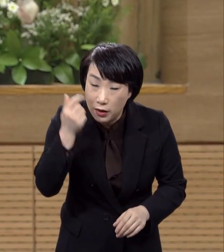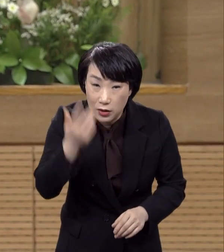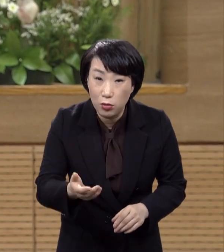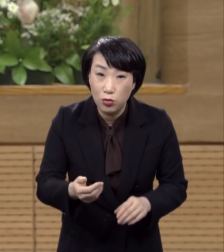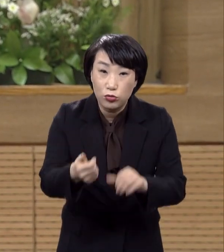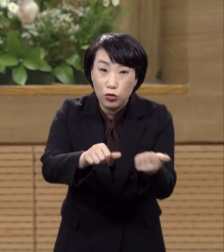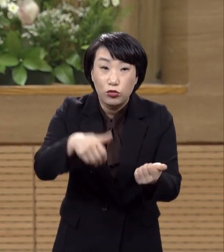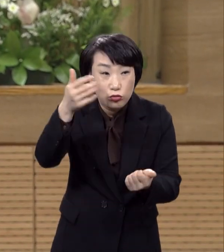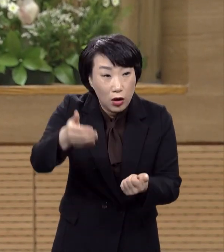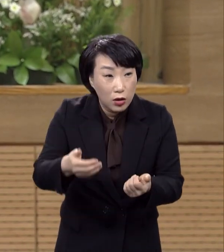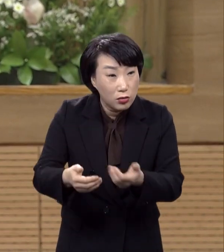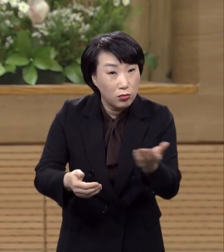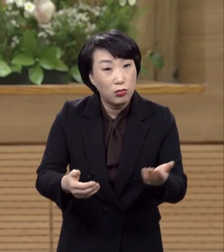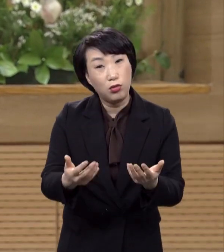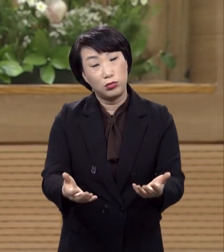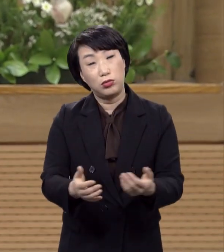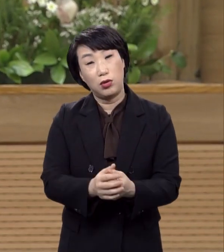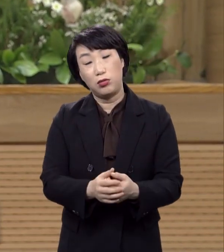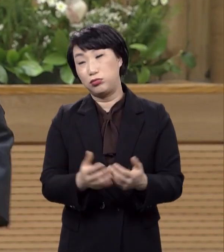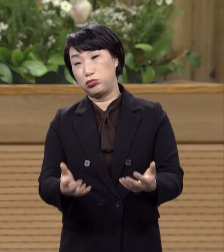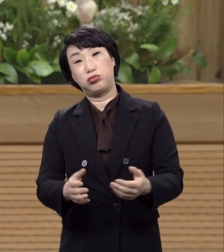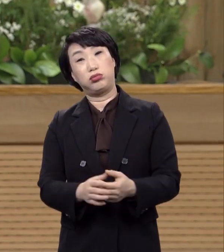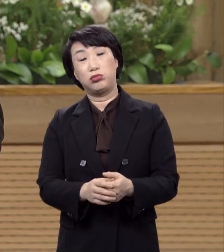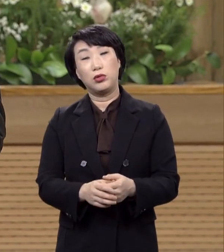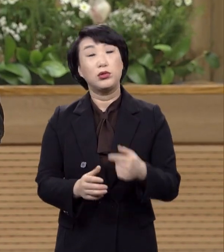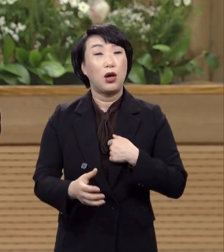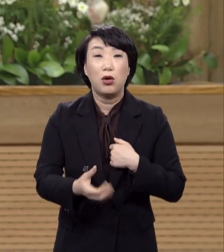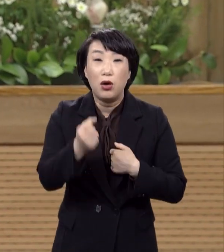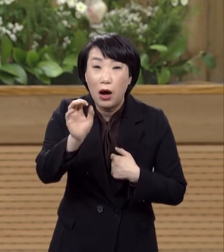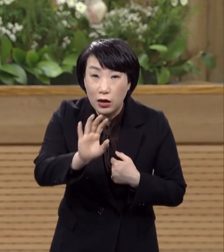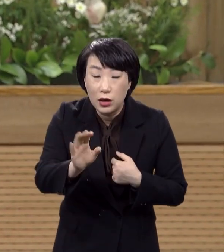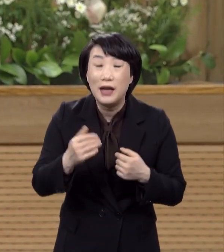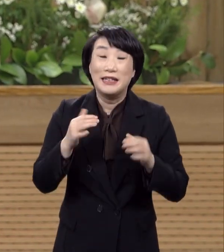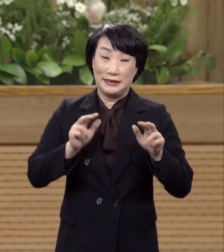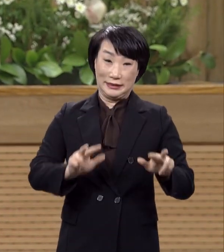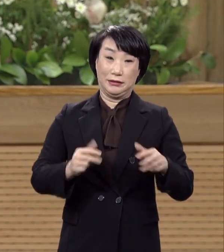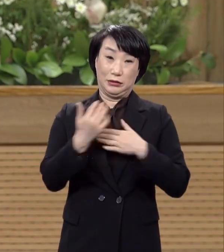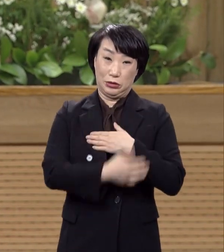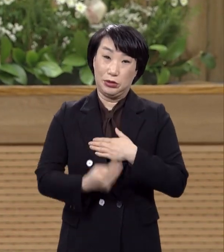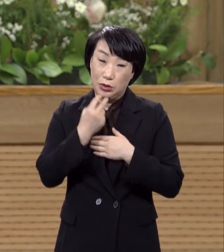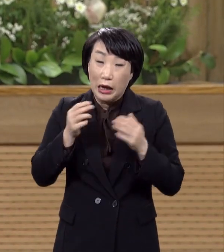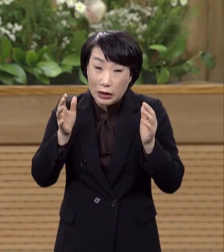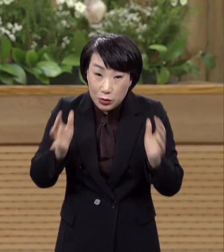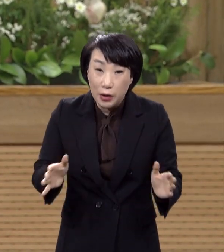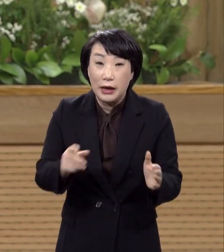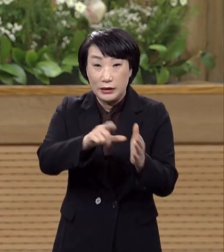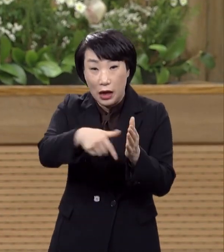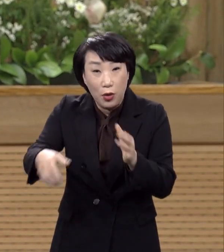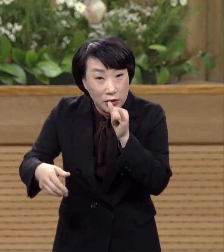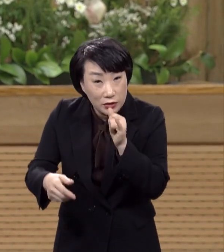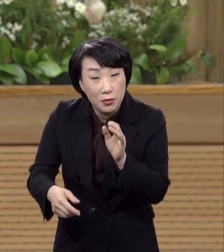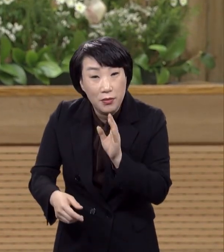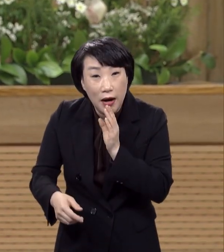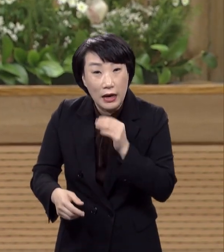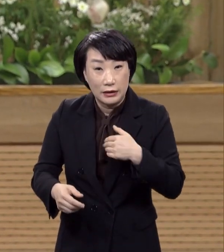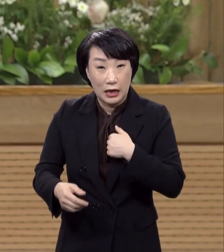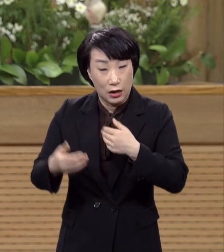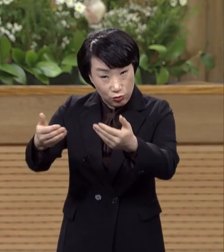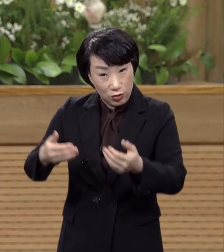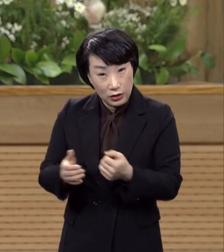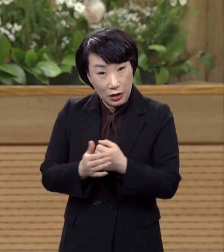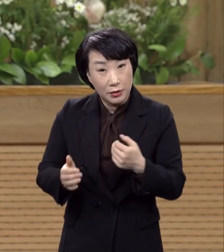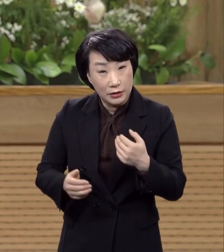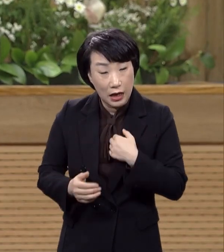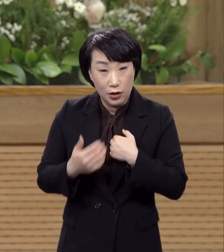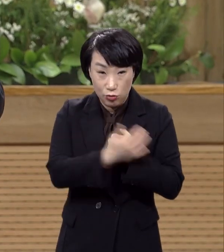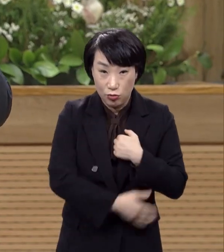다음에 무슨 세월 타령을 하겠습니까? 육신이 있기 때문에 세월이 있고, 세월은 나에게 줬기